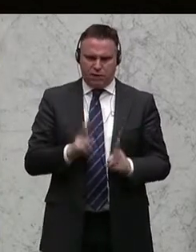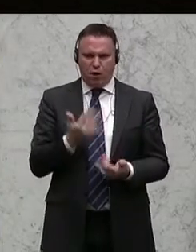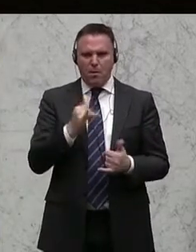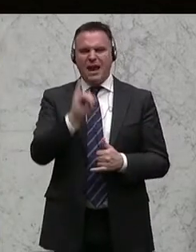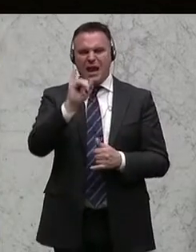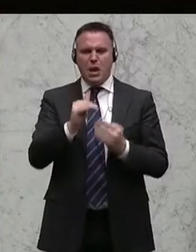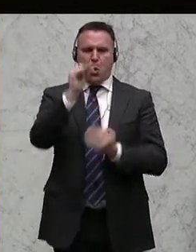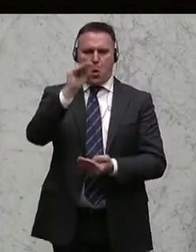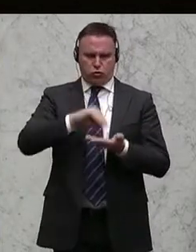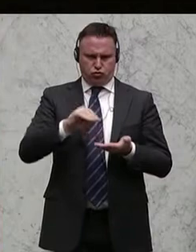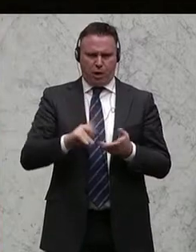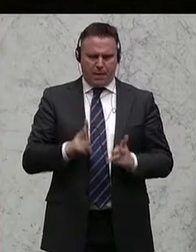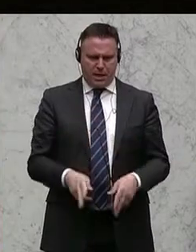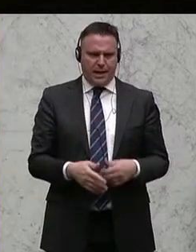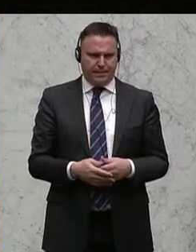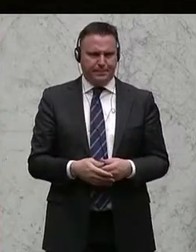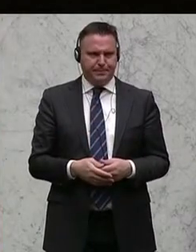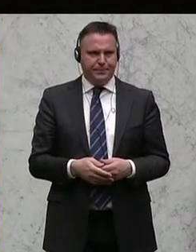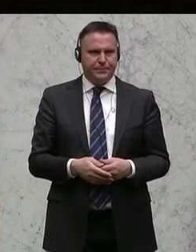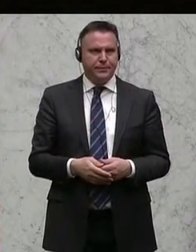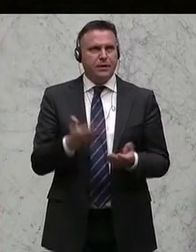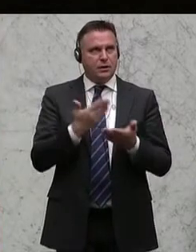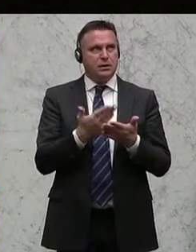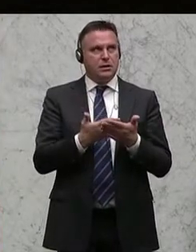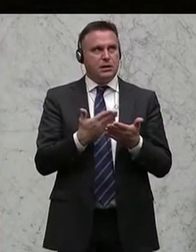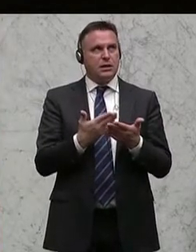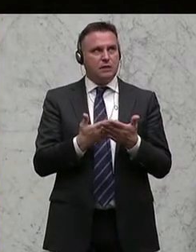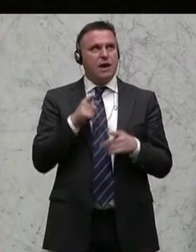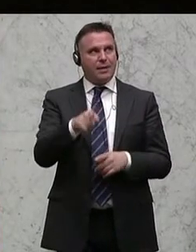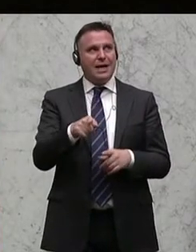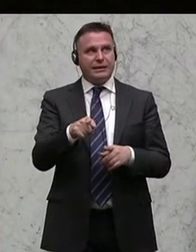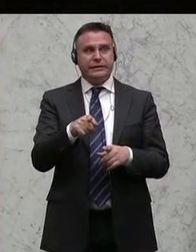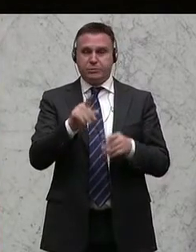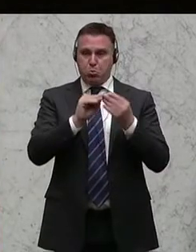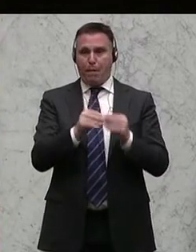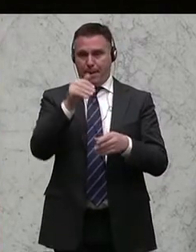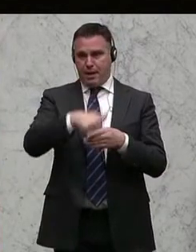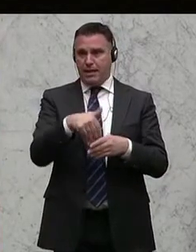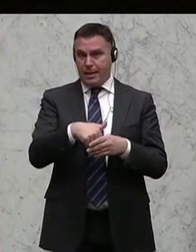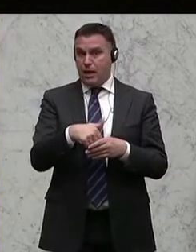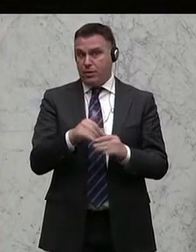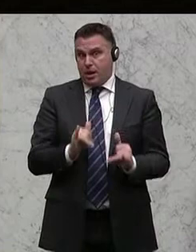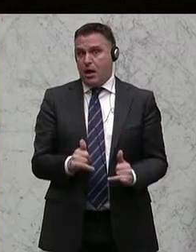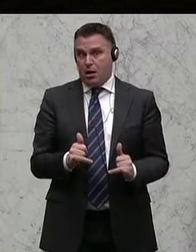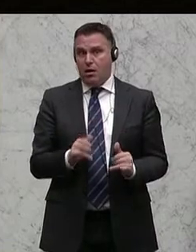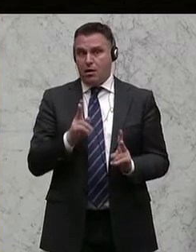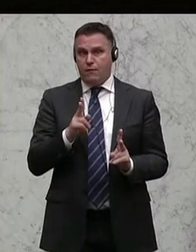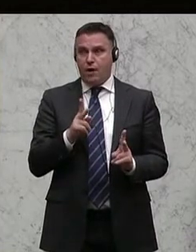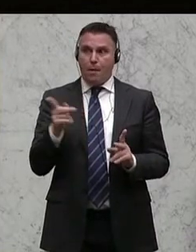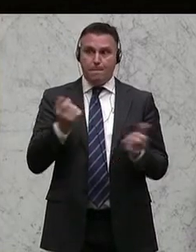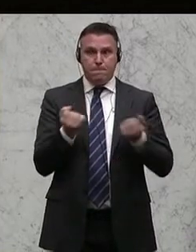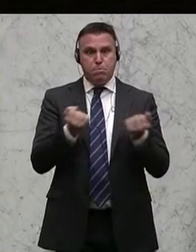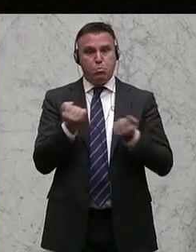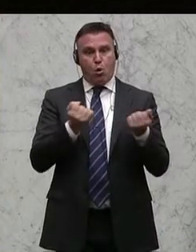Binnen-I verwendet hat. Aber sonst ist das natürlich ein hochproblematischer Artikel, weil er dazu dient, politischen